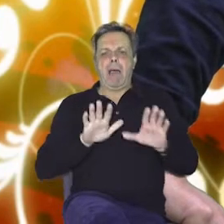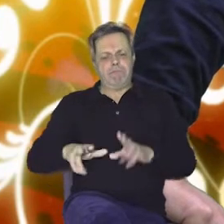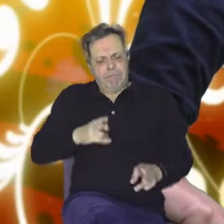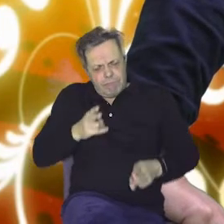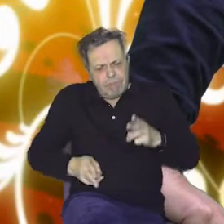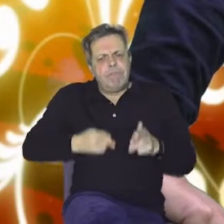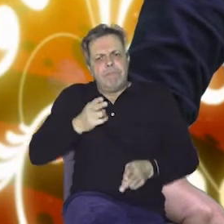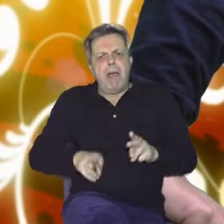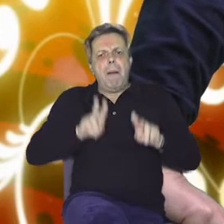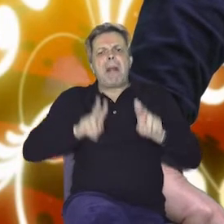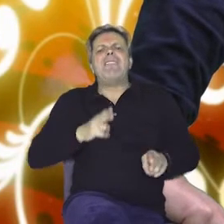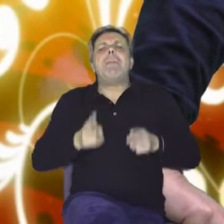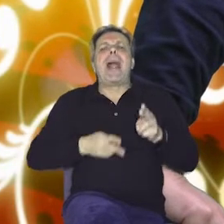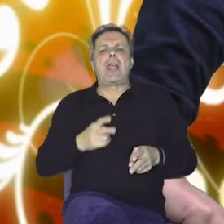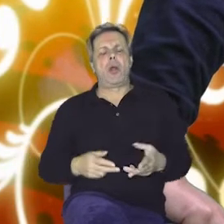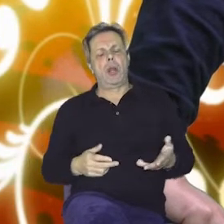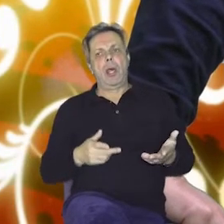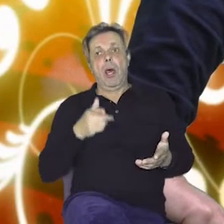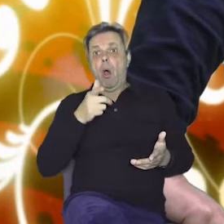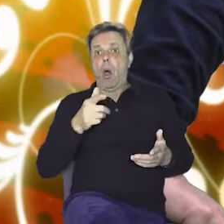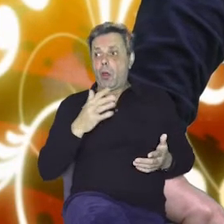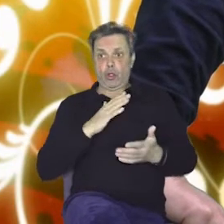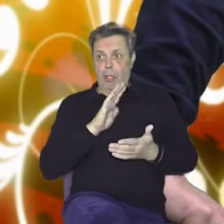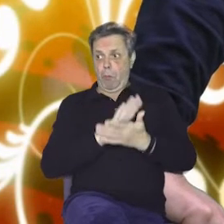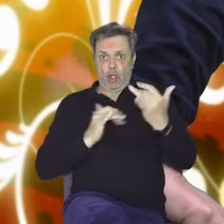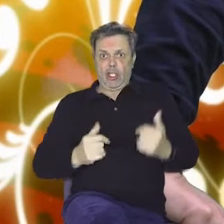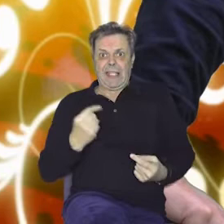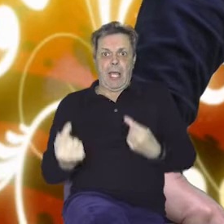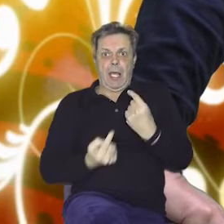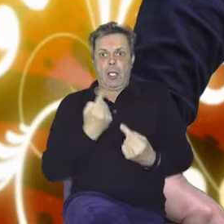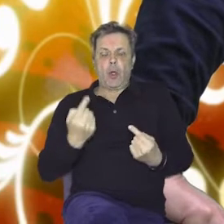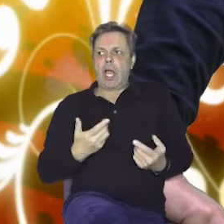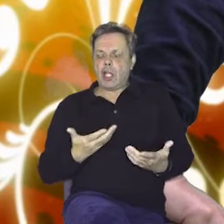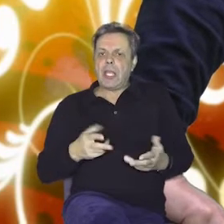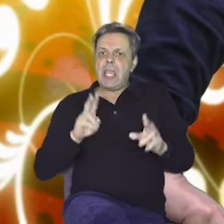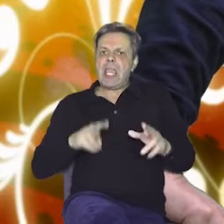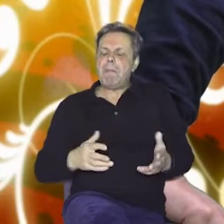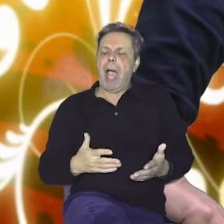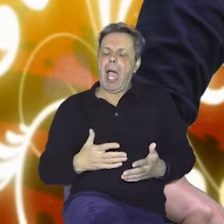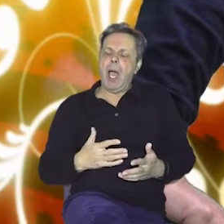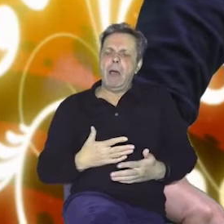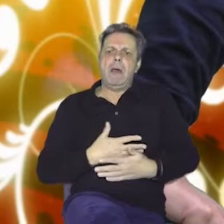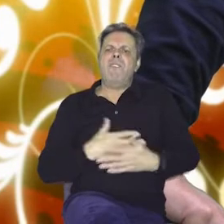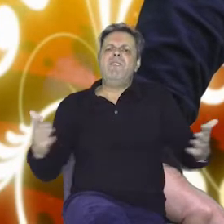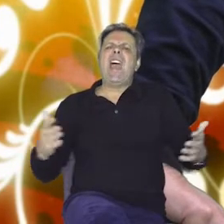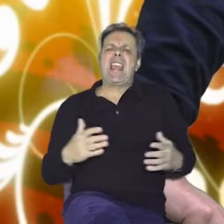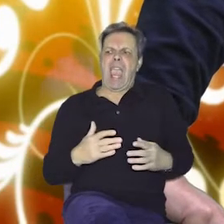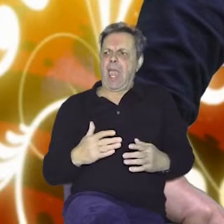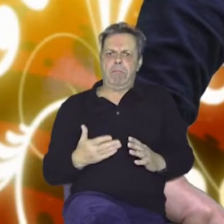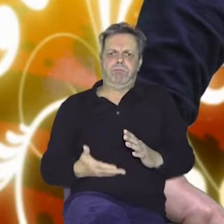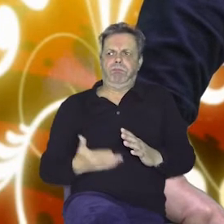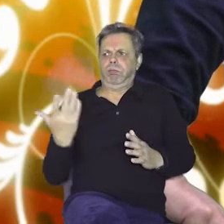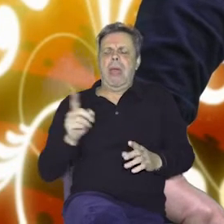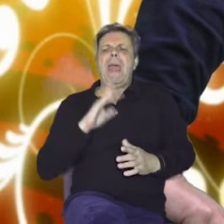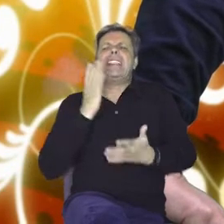ovo očito što nam se počelo događati poprima maratonske razmjere, ne samo po broju